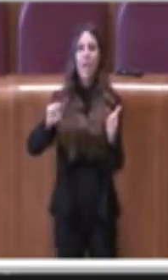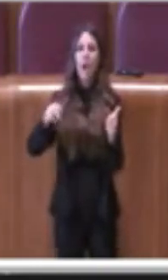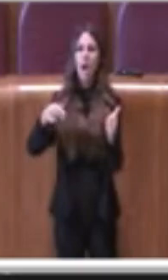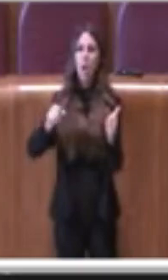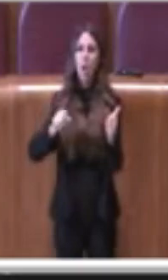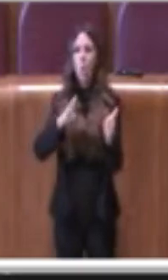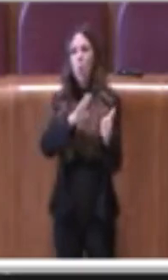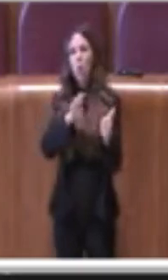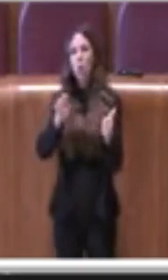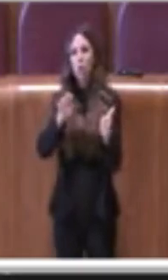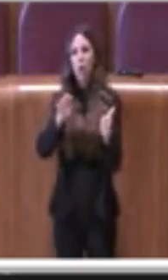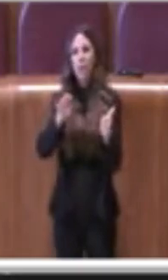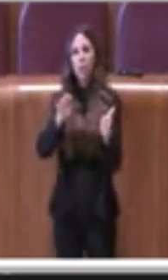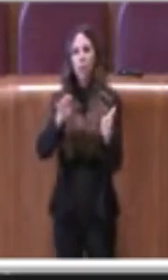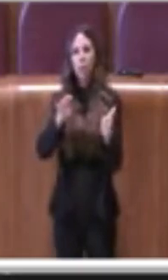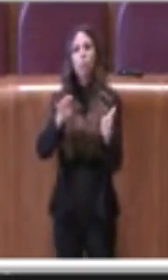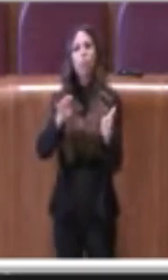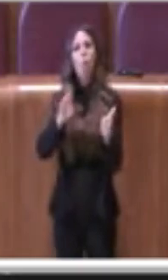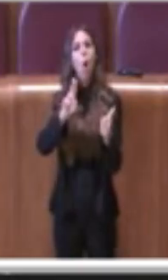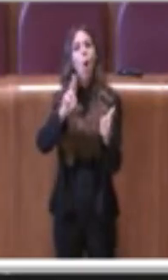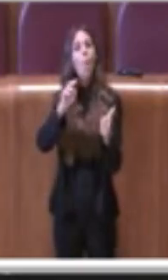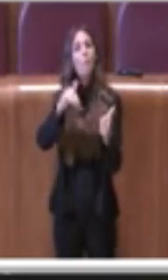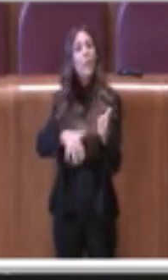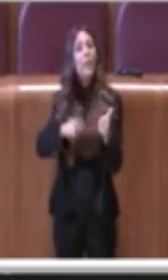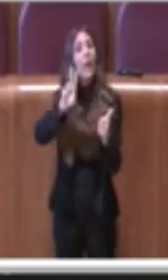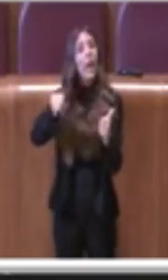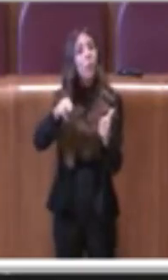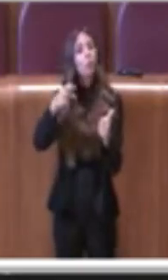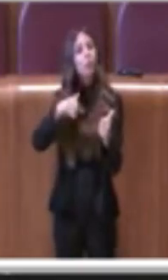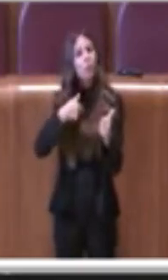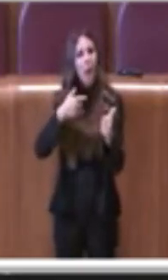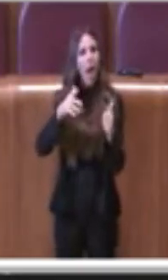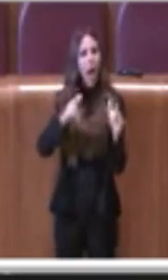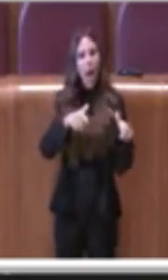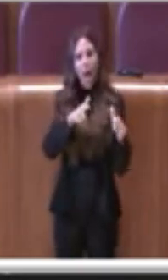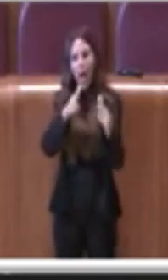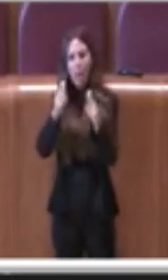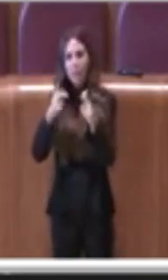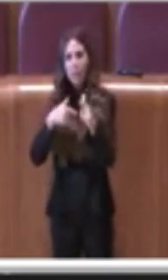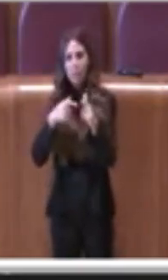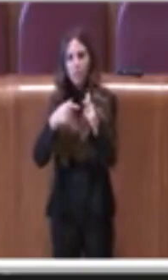euro, 1.300 alberi, sul progetto di Pietralata, che